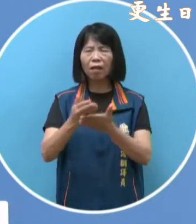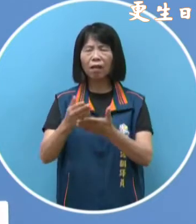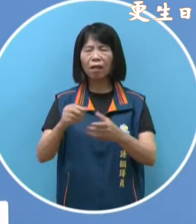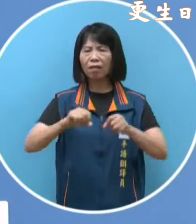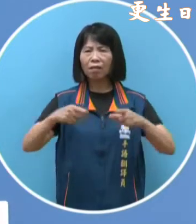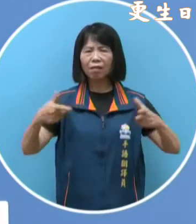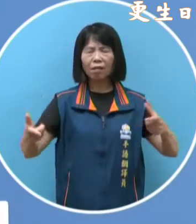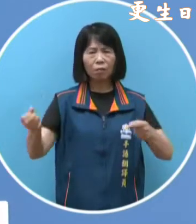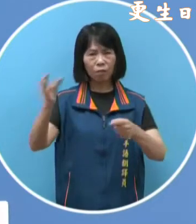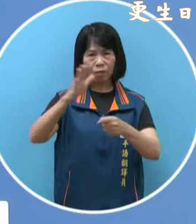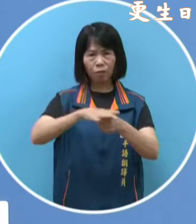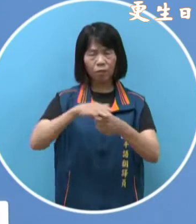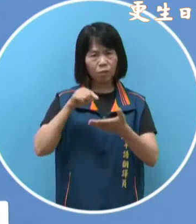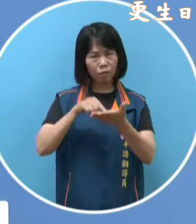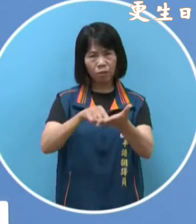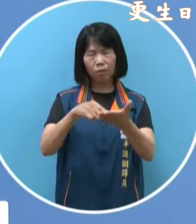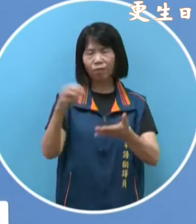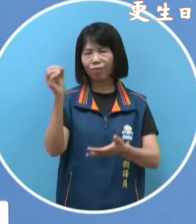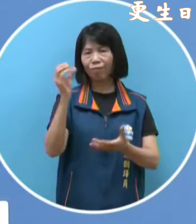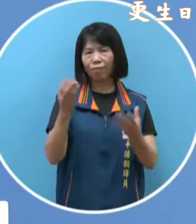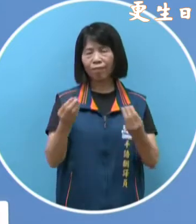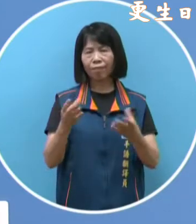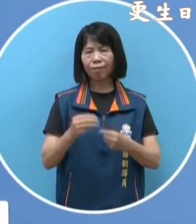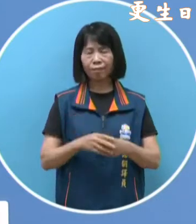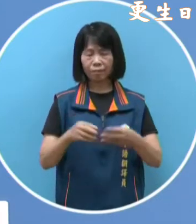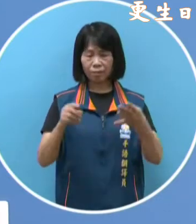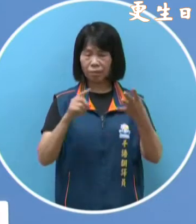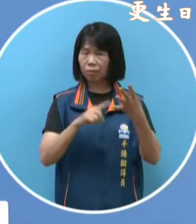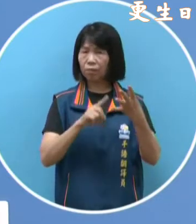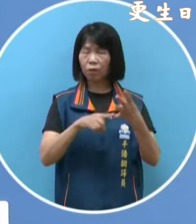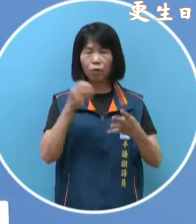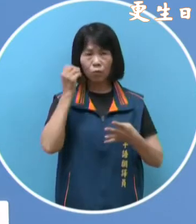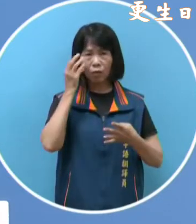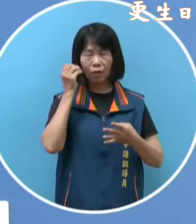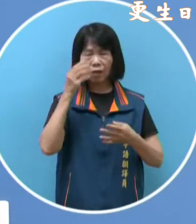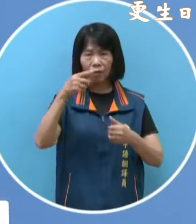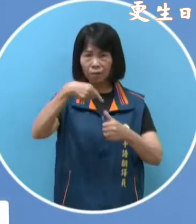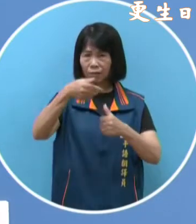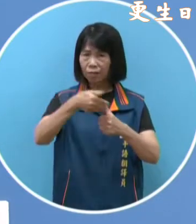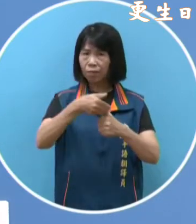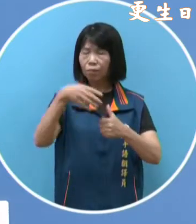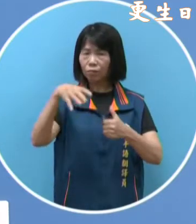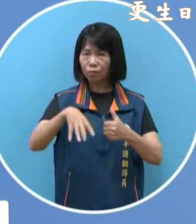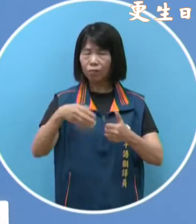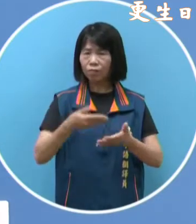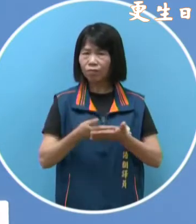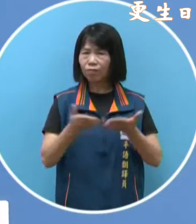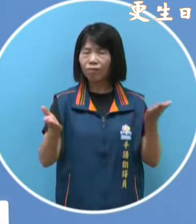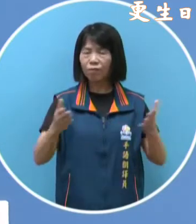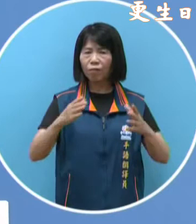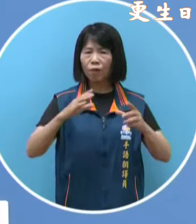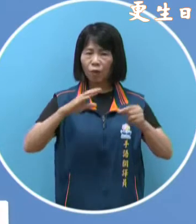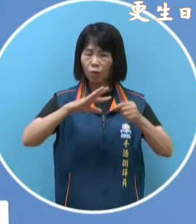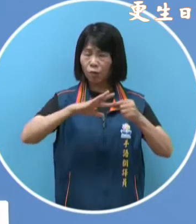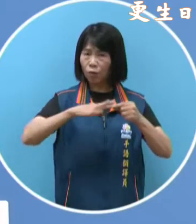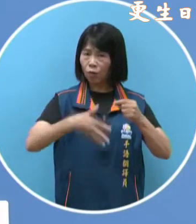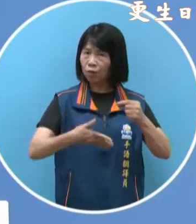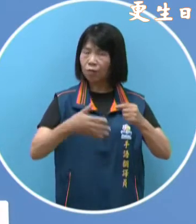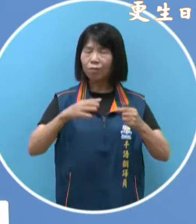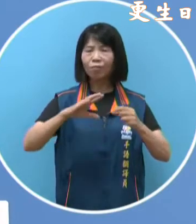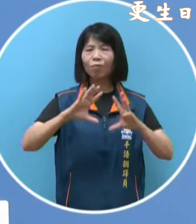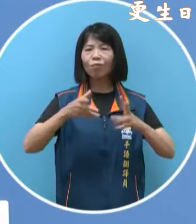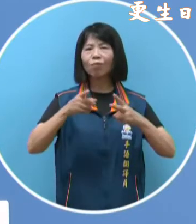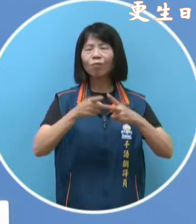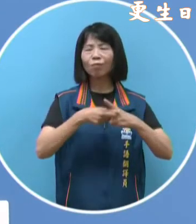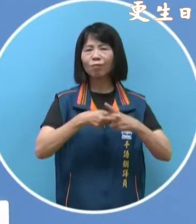项补助的，那再来是没有领取花莲县教育处发给国中国小弱势儿